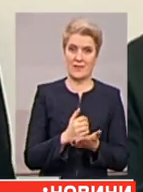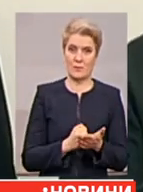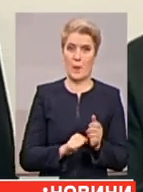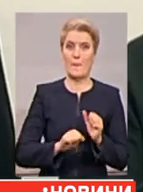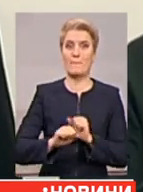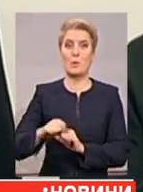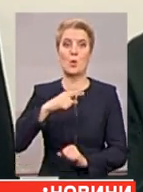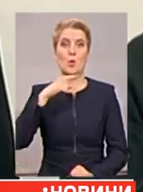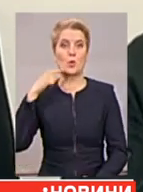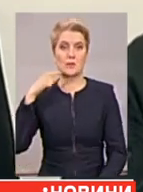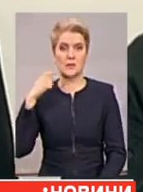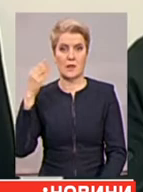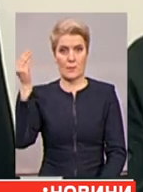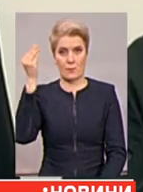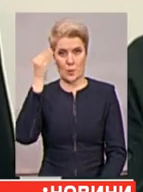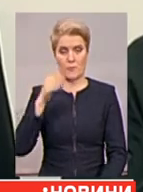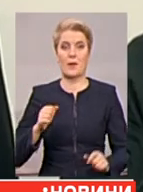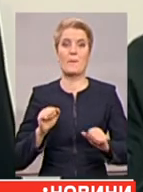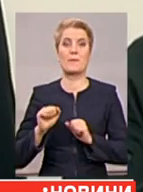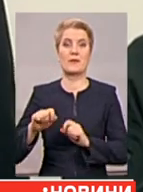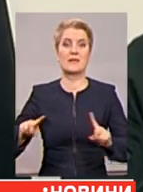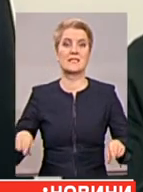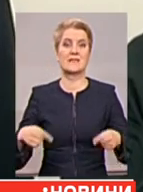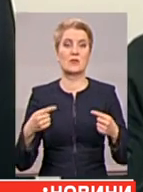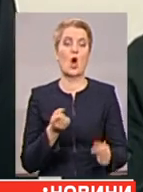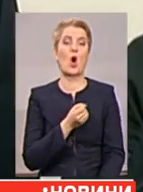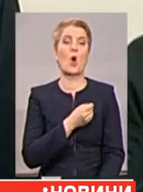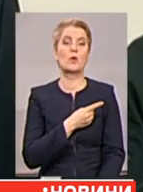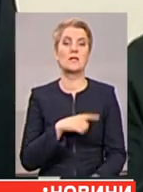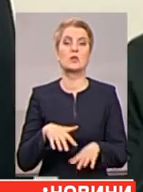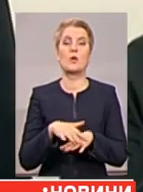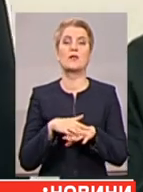проросійських поглядів, підтримували створення так званої Одеської Народної Республіки.